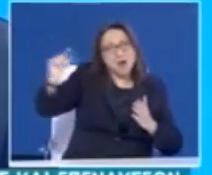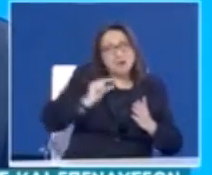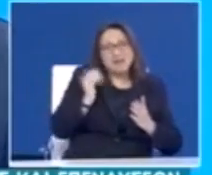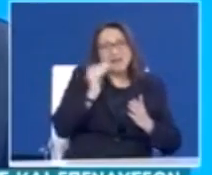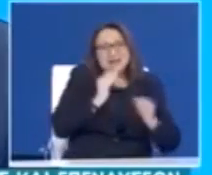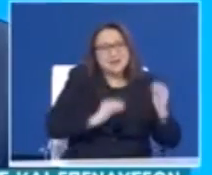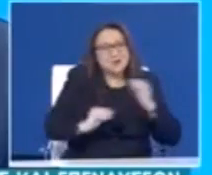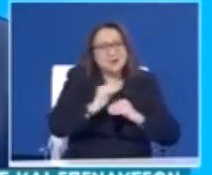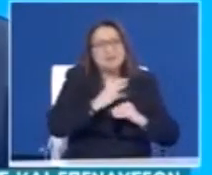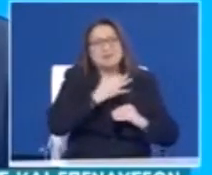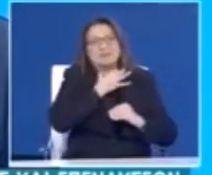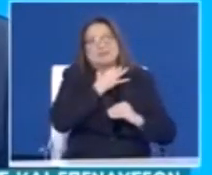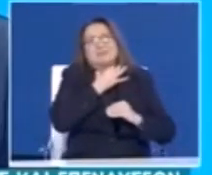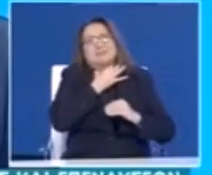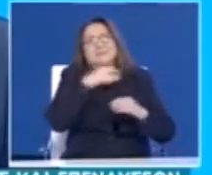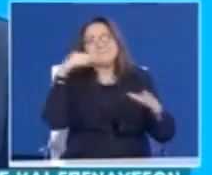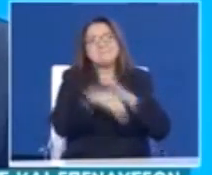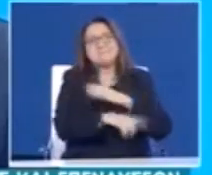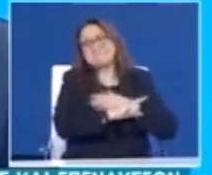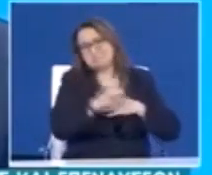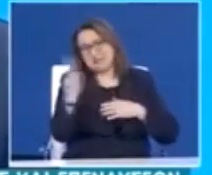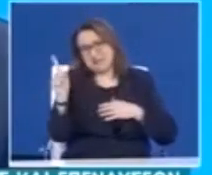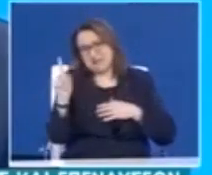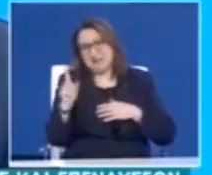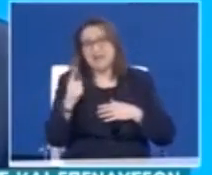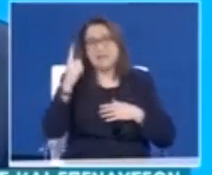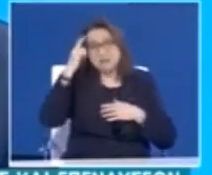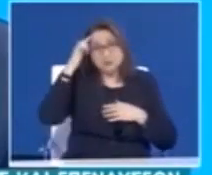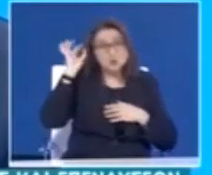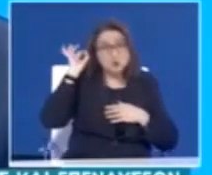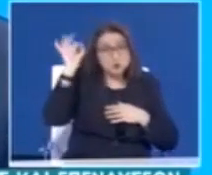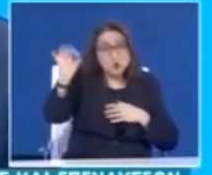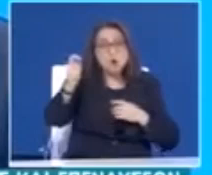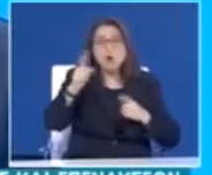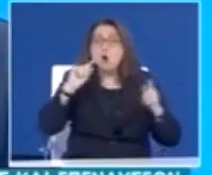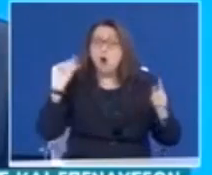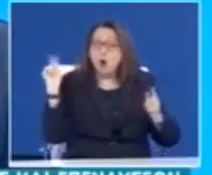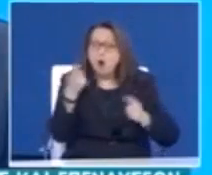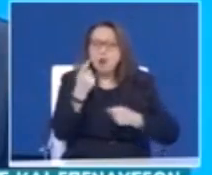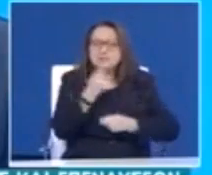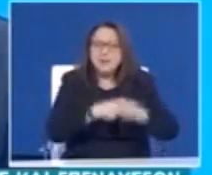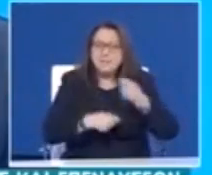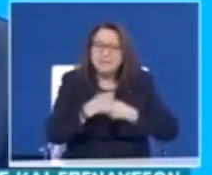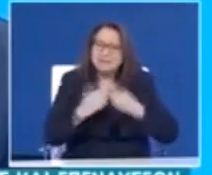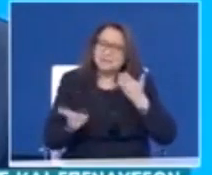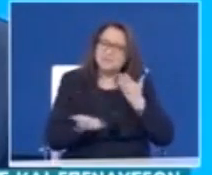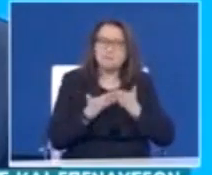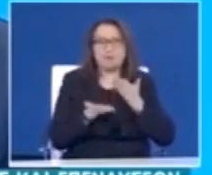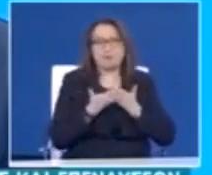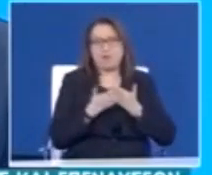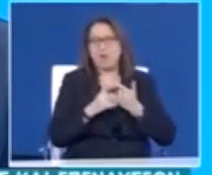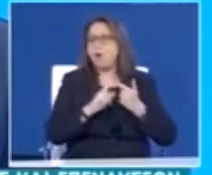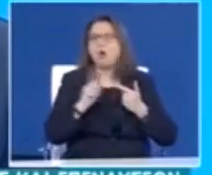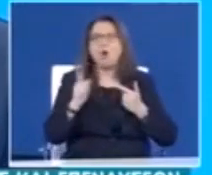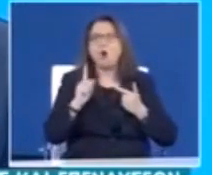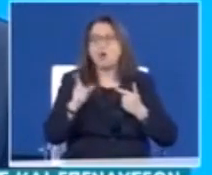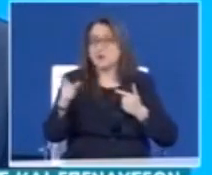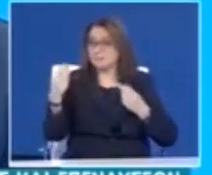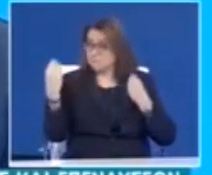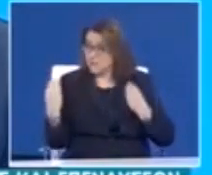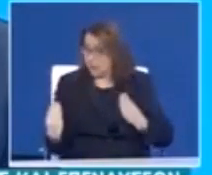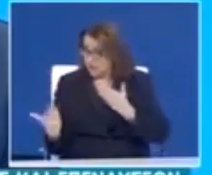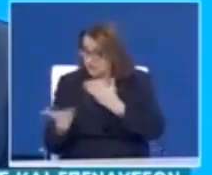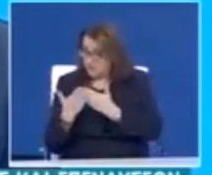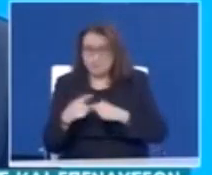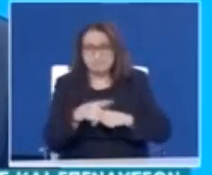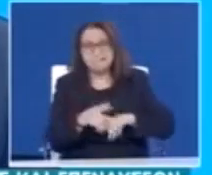Στόχος μας είναι να μην μείνει καμία επιχείρηση πίσω. Στόχος μας είναι και η τελευταία επιχείρηση που θέλει πράγματι να δώσει τη